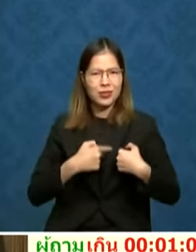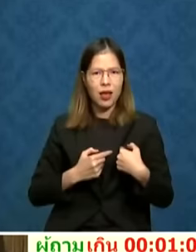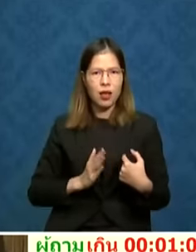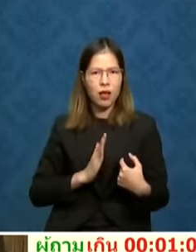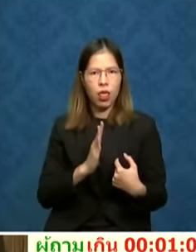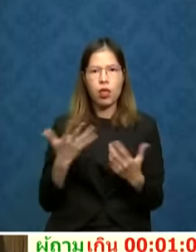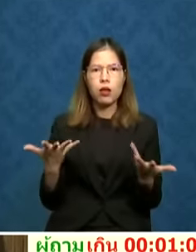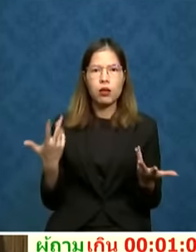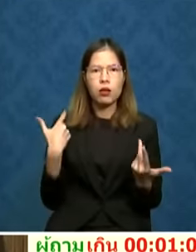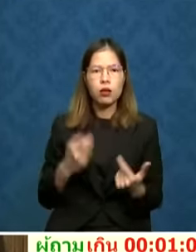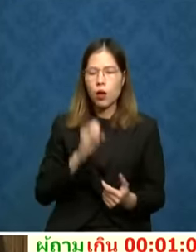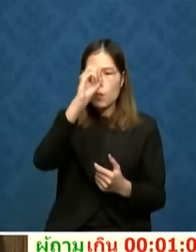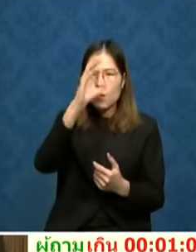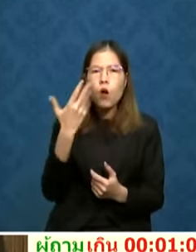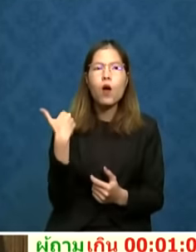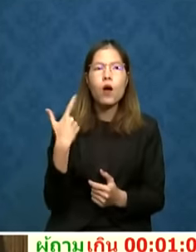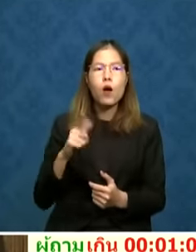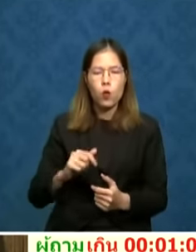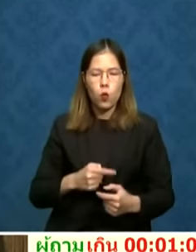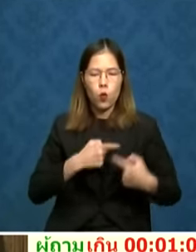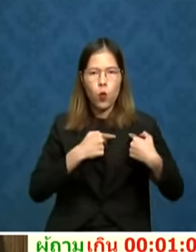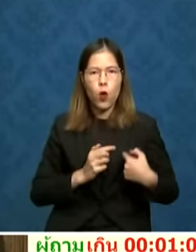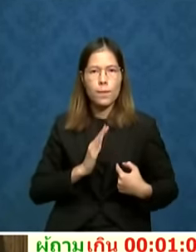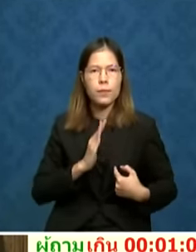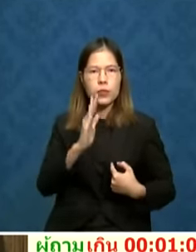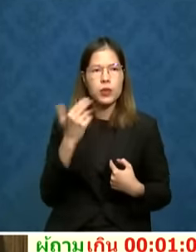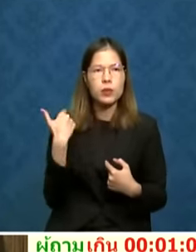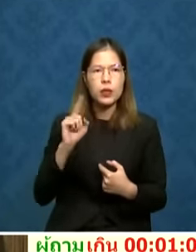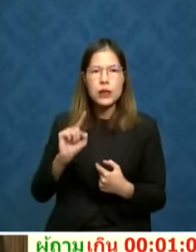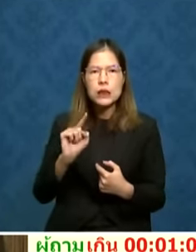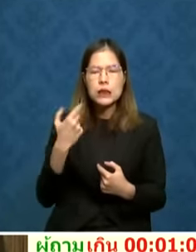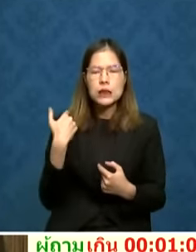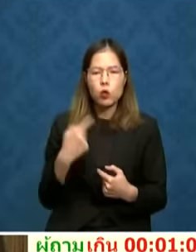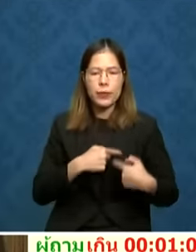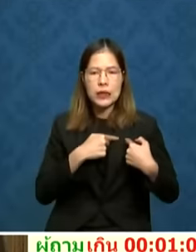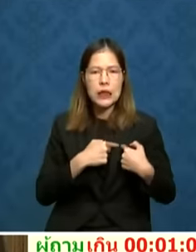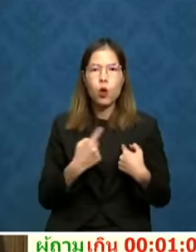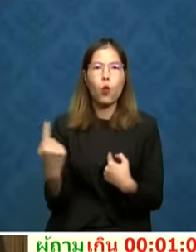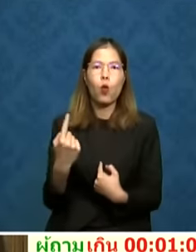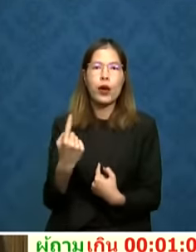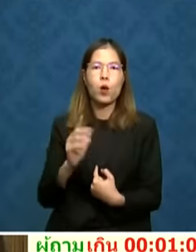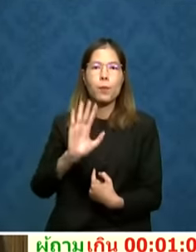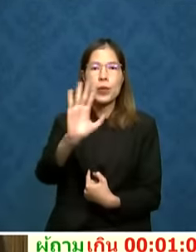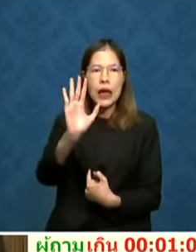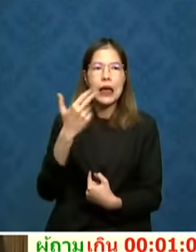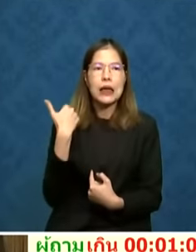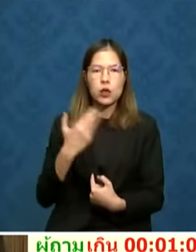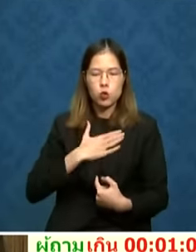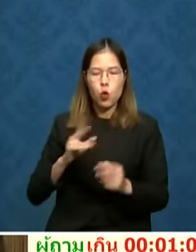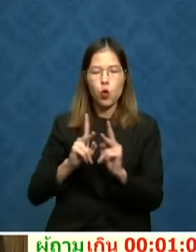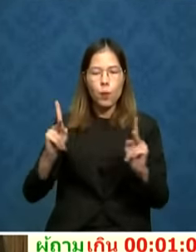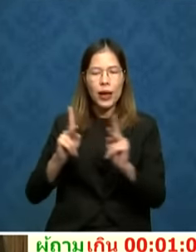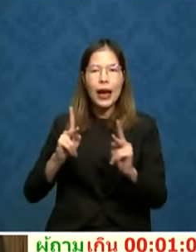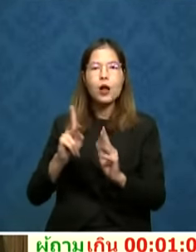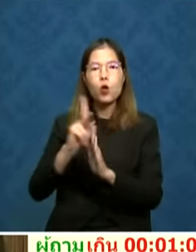to be a true senseไม่ใช่ท่านจะเอาท sar Naru investirู่ใก apologized nutritionnด